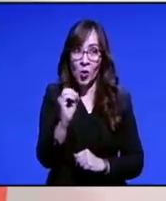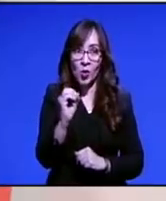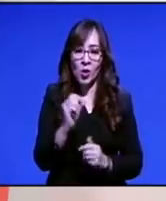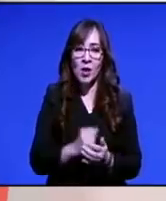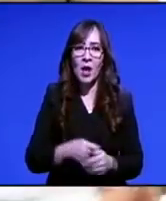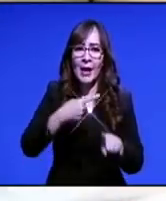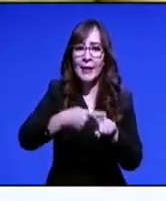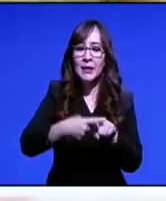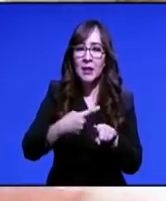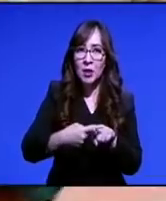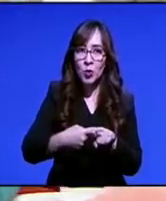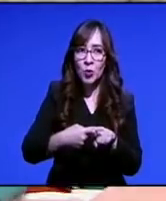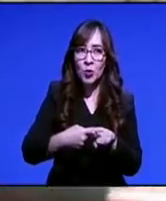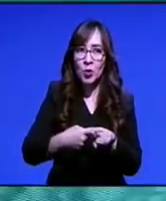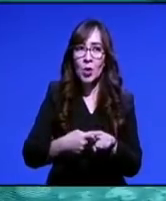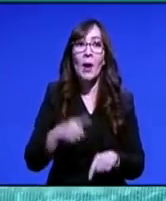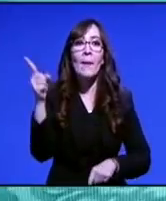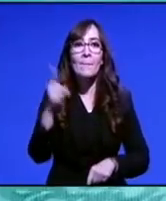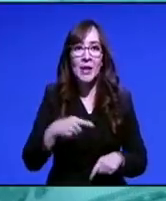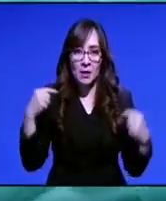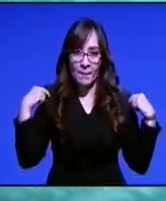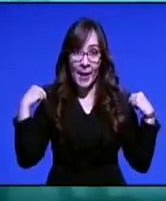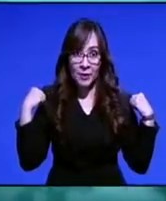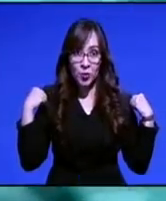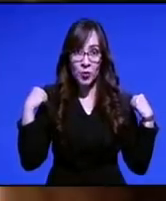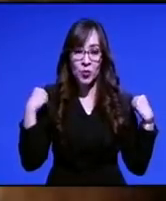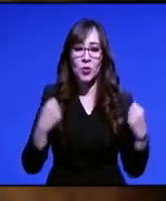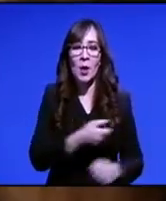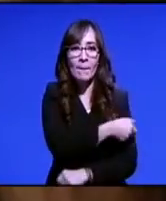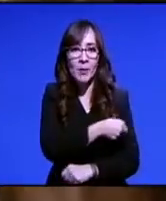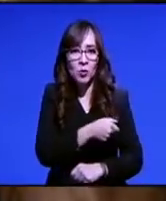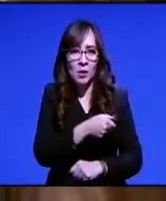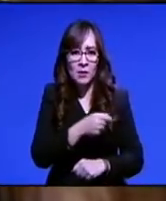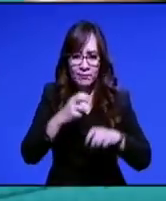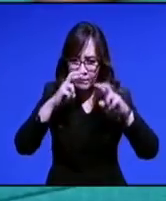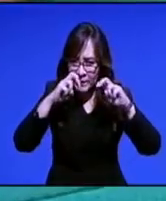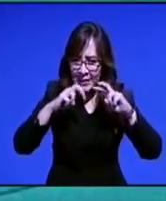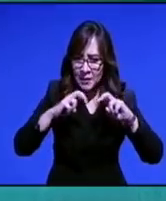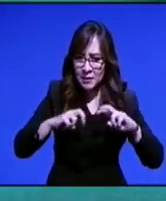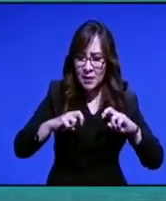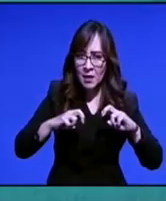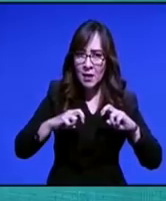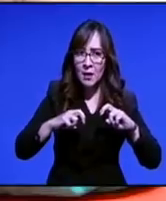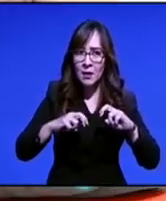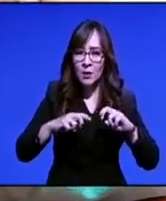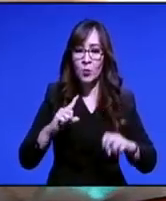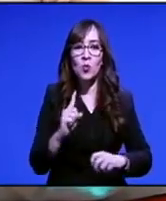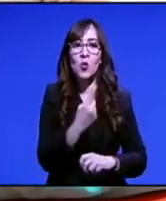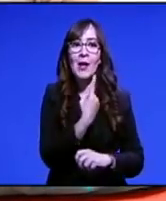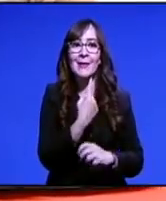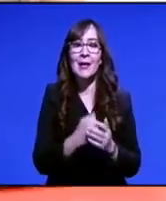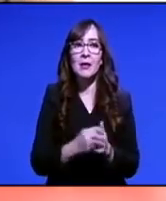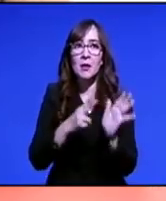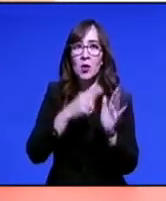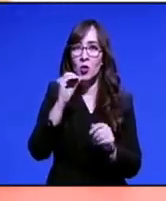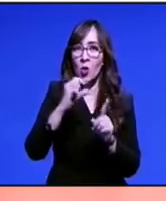harga mencucinya per helai pakaian. Petugas memeriksa dengan teliti baju yang akan dicuci, mulai dari memeriksa noda, jenis bahan